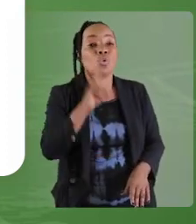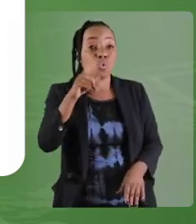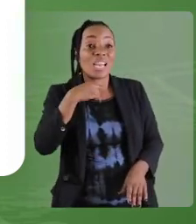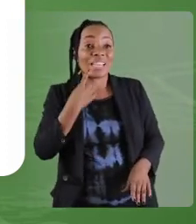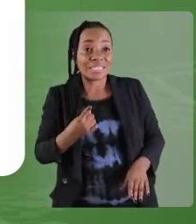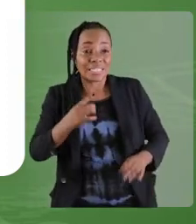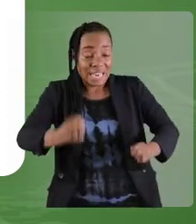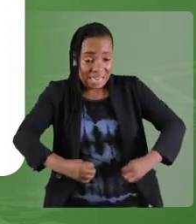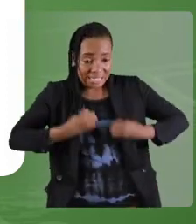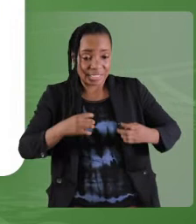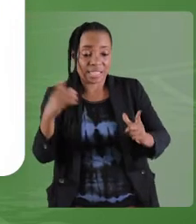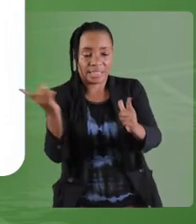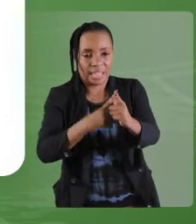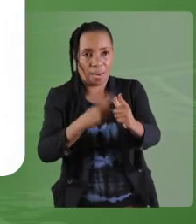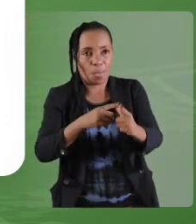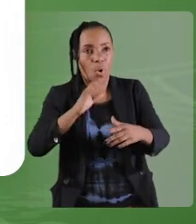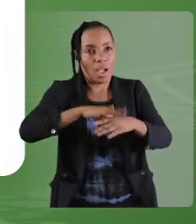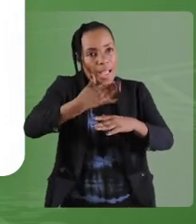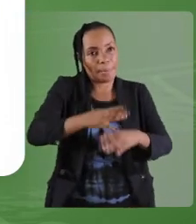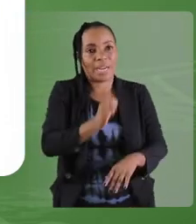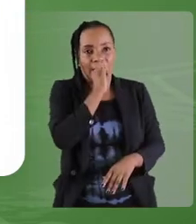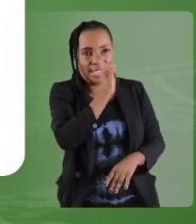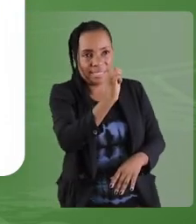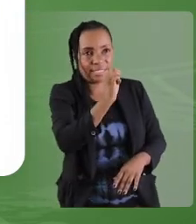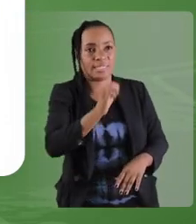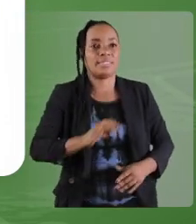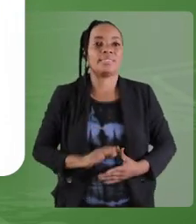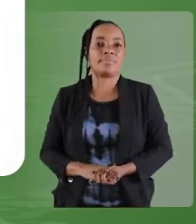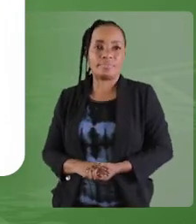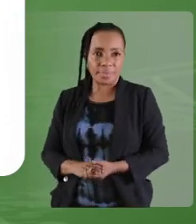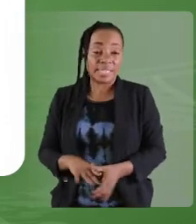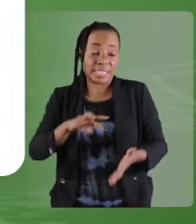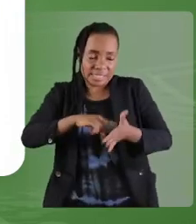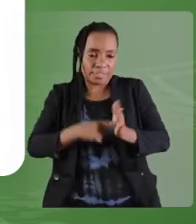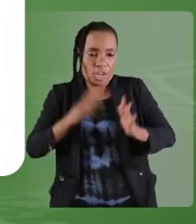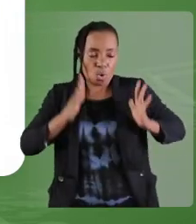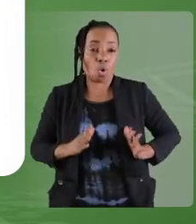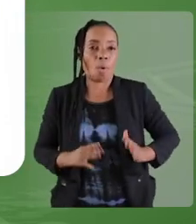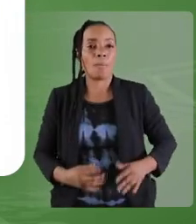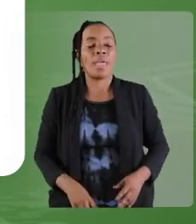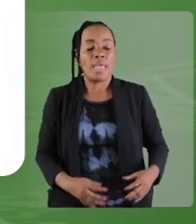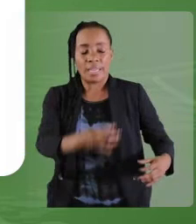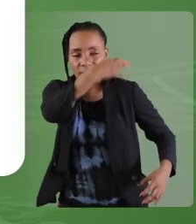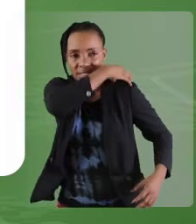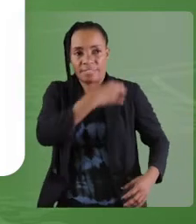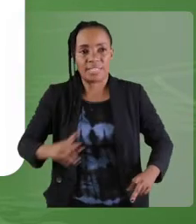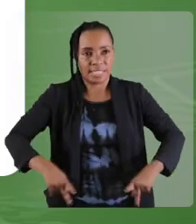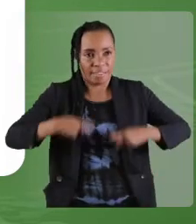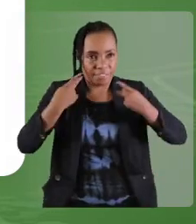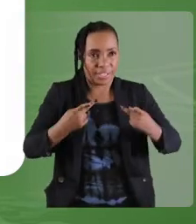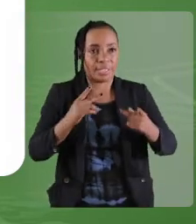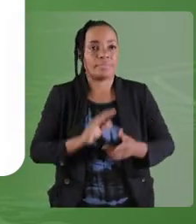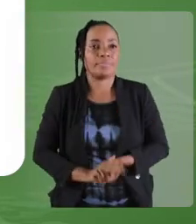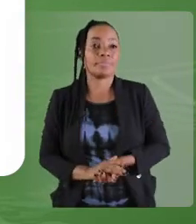signification nous permet de dire que pour Sartre, les hommes sont les maîtres, sont les responsables de leur vie. En second